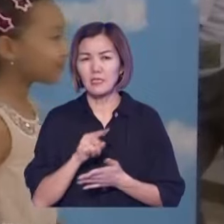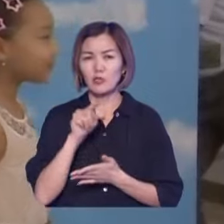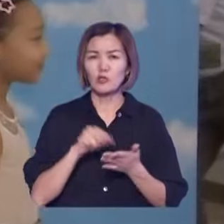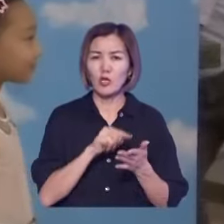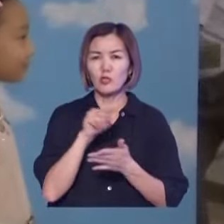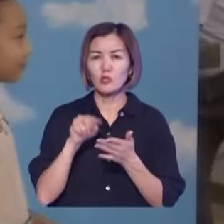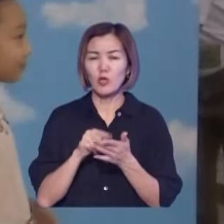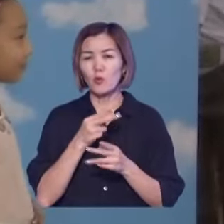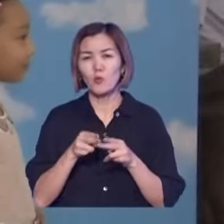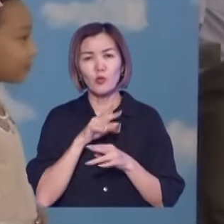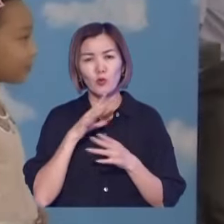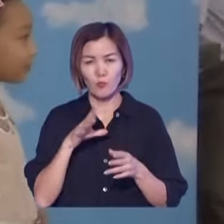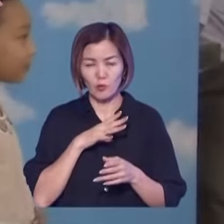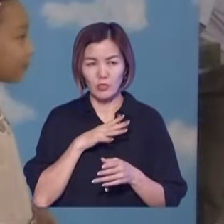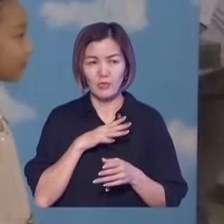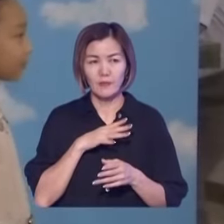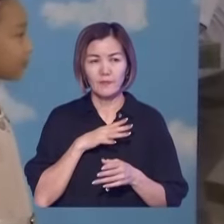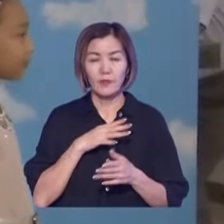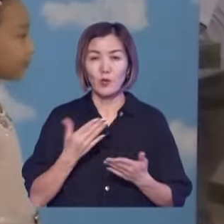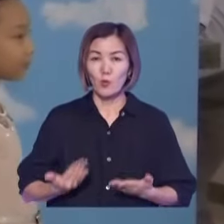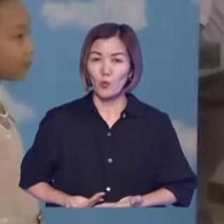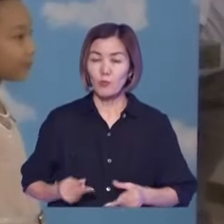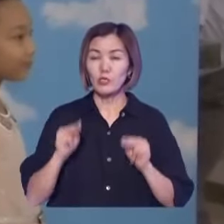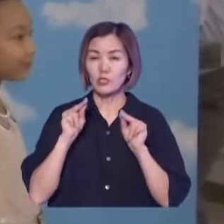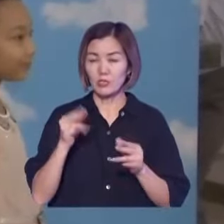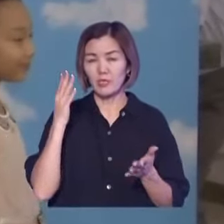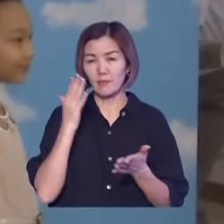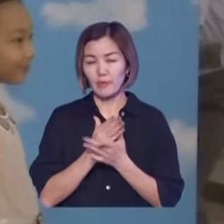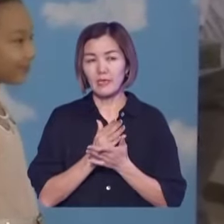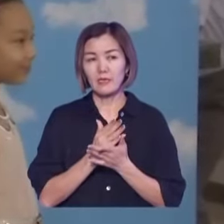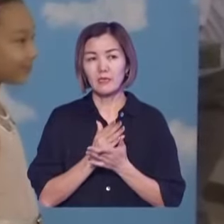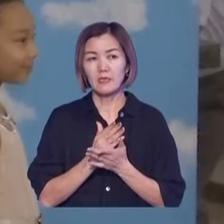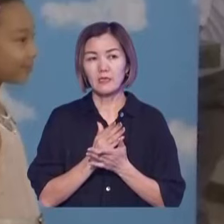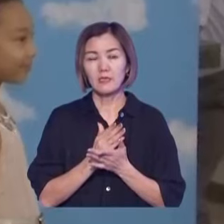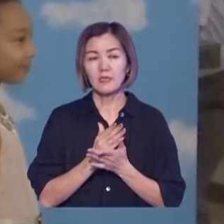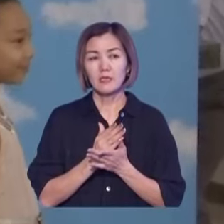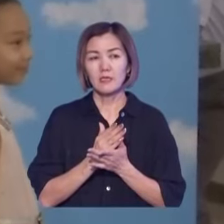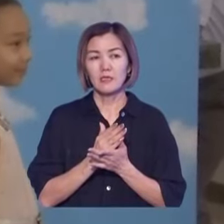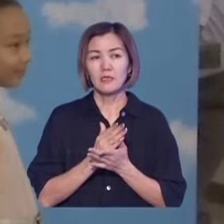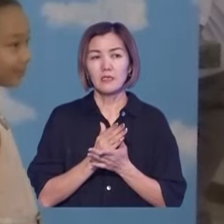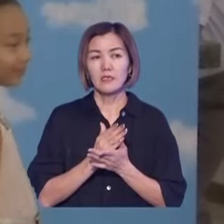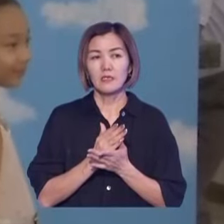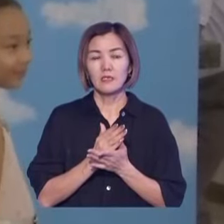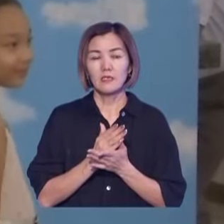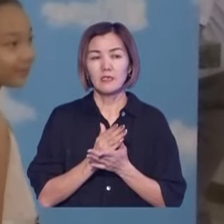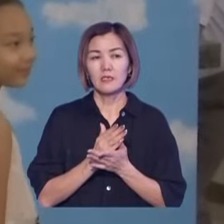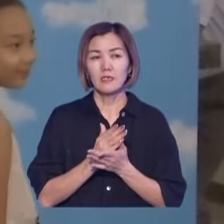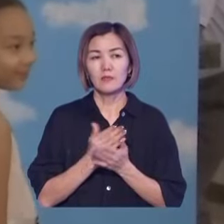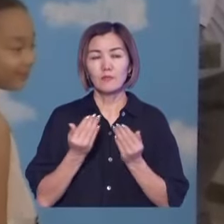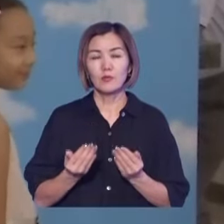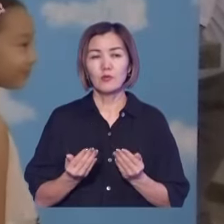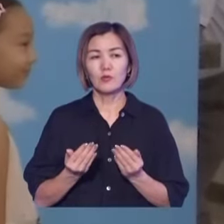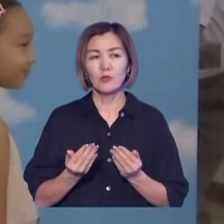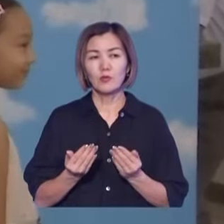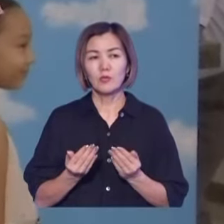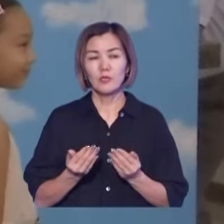Сондықтан бұл өмір шындығы да бар, көркемдік шындығы да бар, дүние және бүгінгі